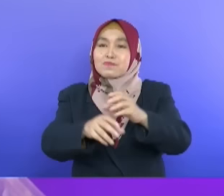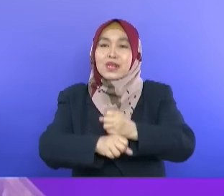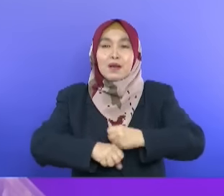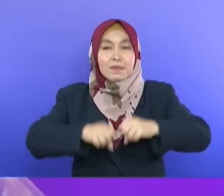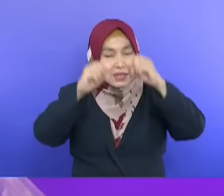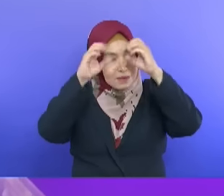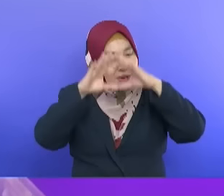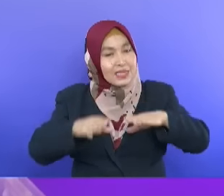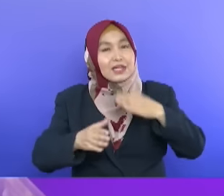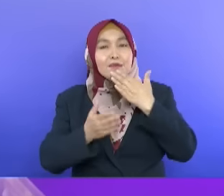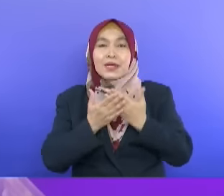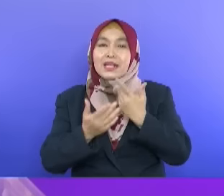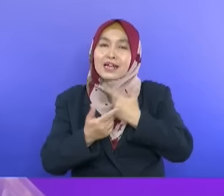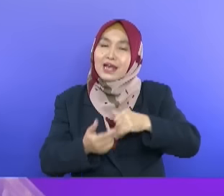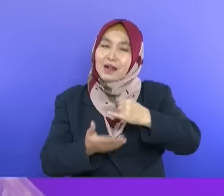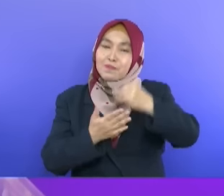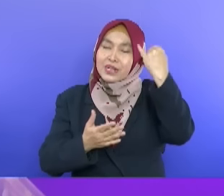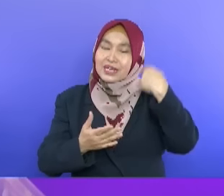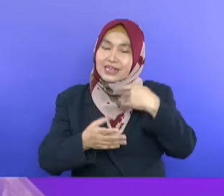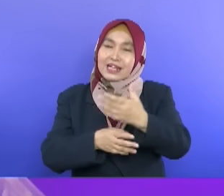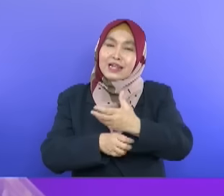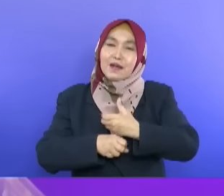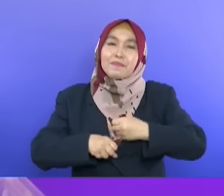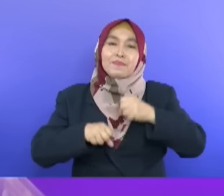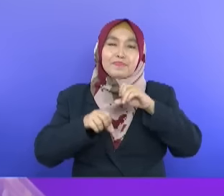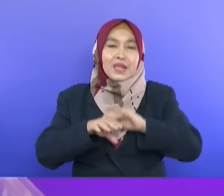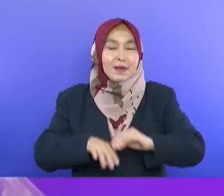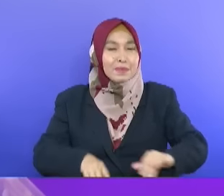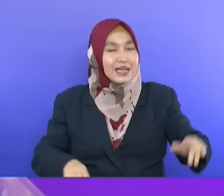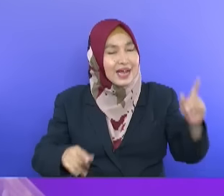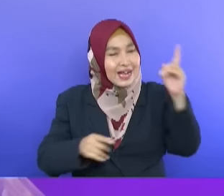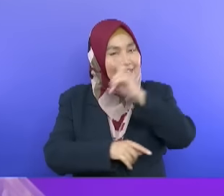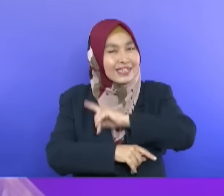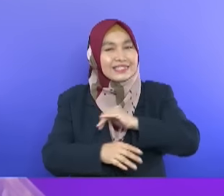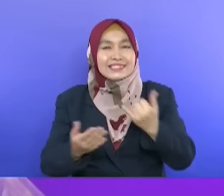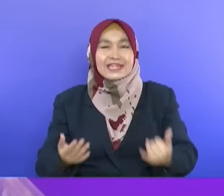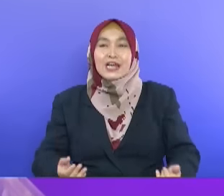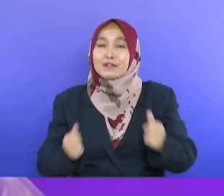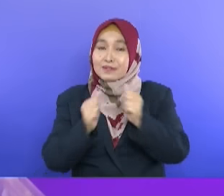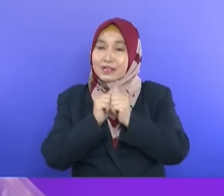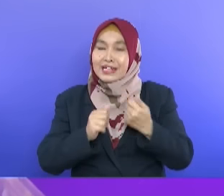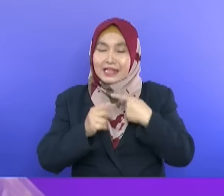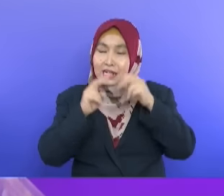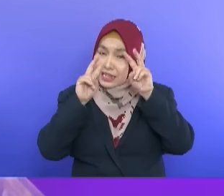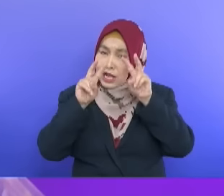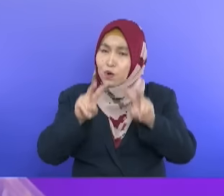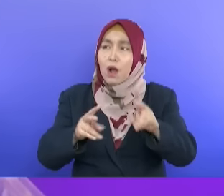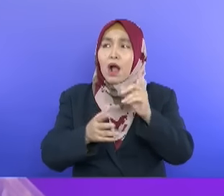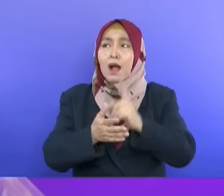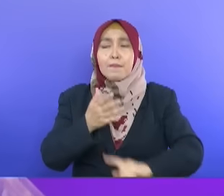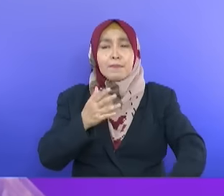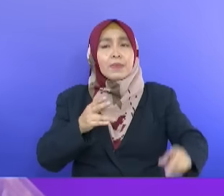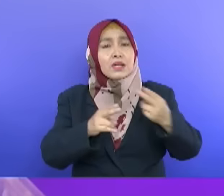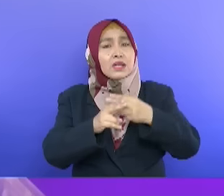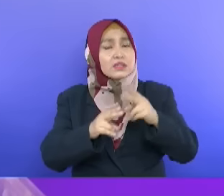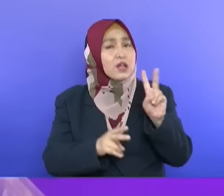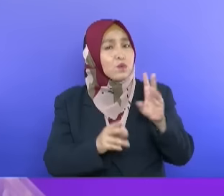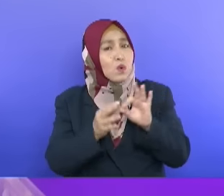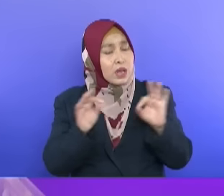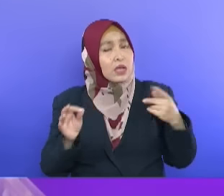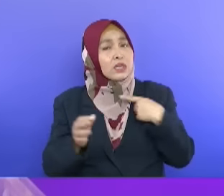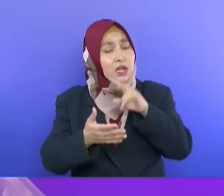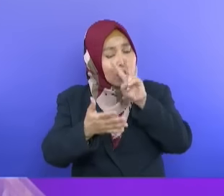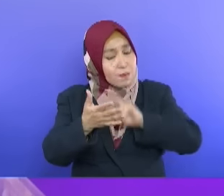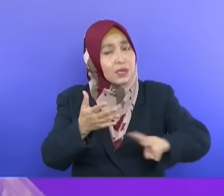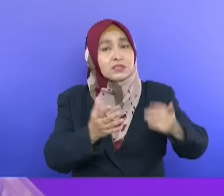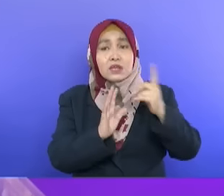kebaikan daripada ilmu yang kita peroleh dari pada sesi pada hari ini Mari sama-sama kita perhatikan Apakah ringkasan bagi dua ayat yang kita akan